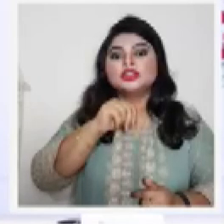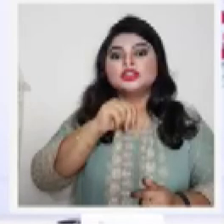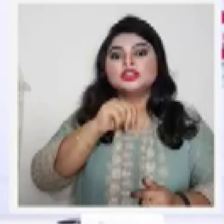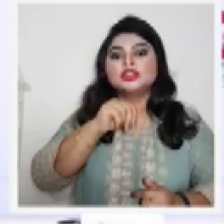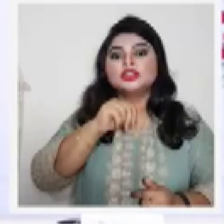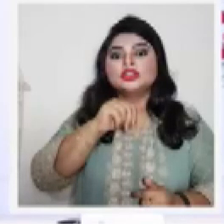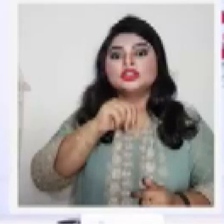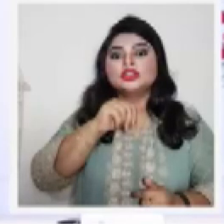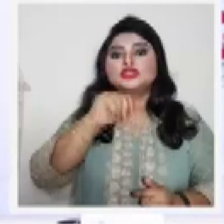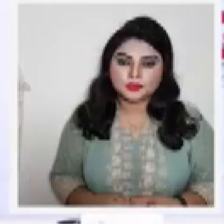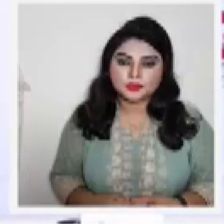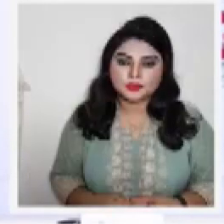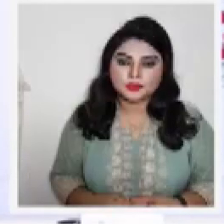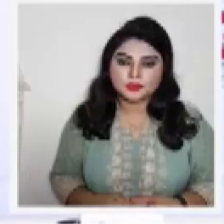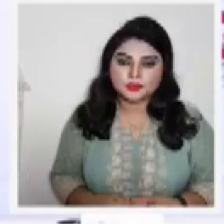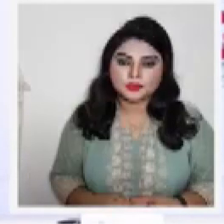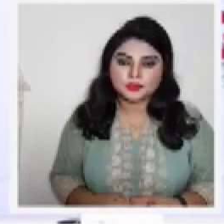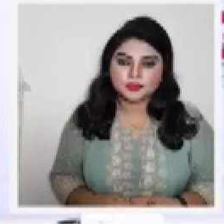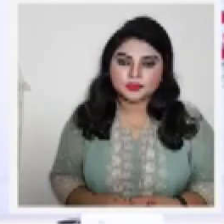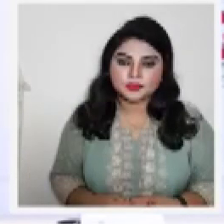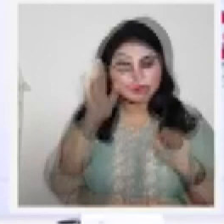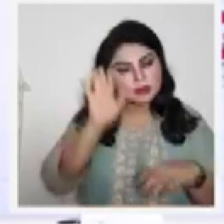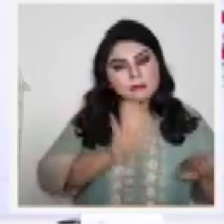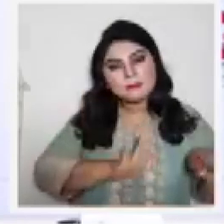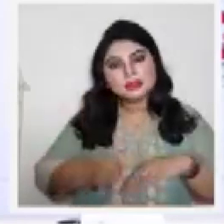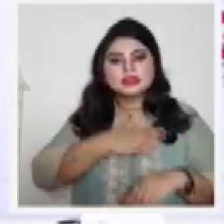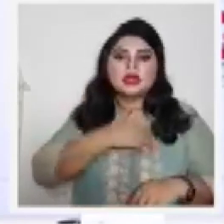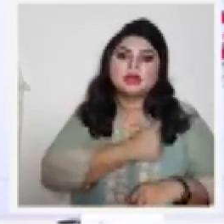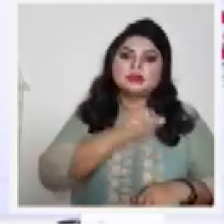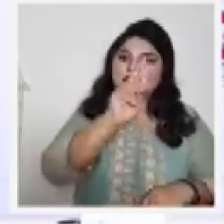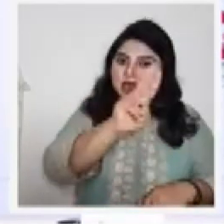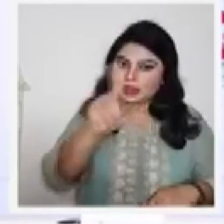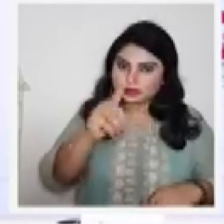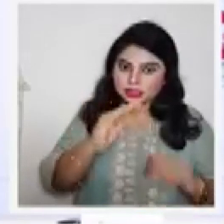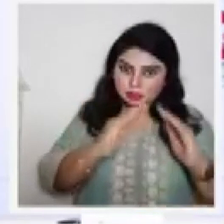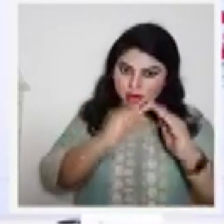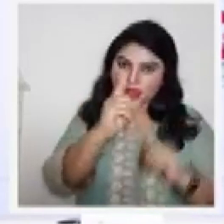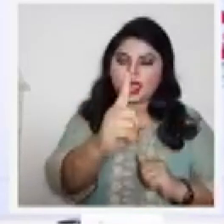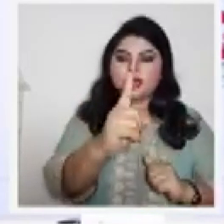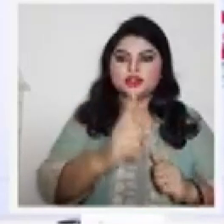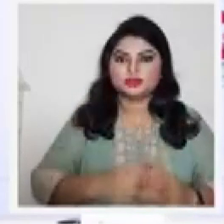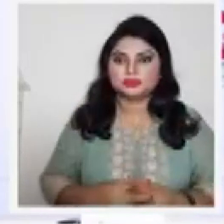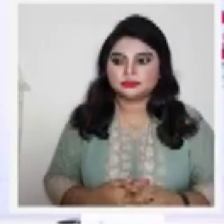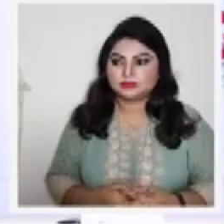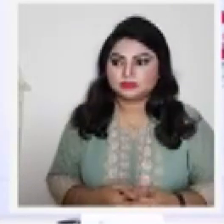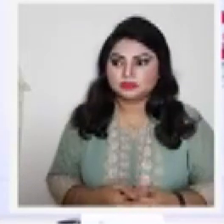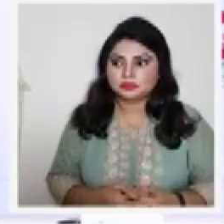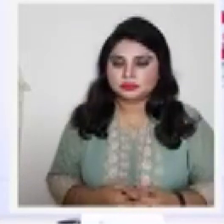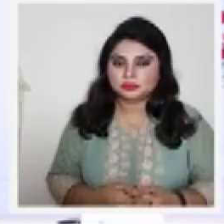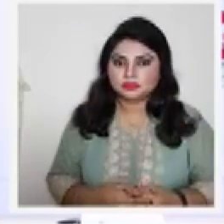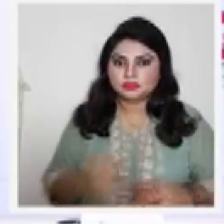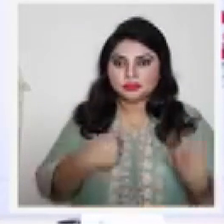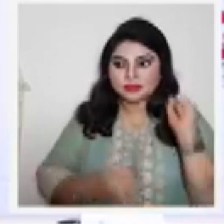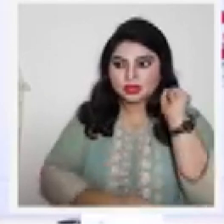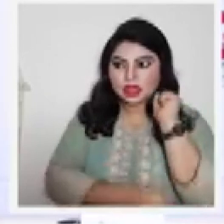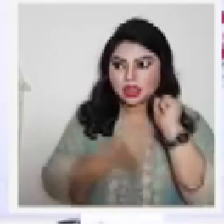হাসপাতালের তথ্য, ঢাকা মহানগরীর সাধারণ শয্যায় রোগী ভর্তি আছেন 2,112 জন, ঢাকা মহানগরীতে সাধারণ